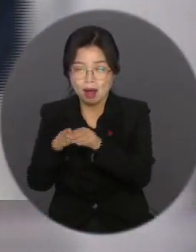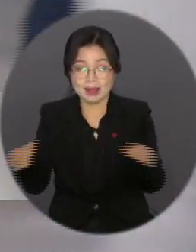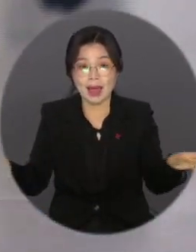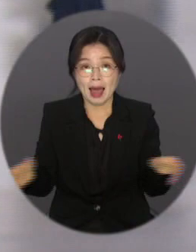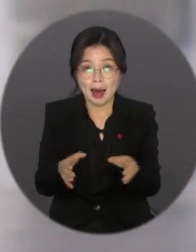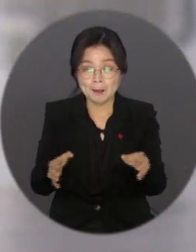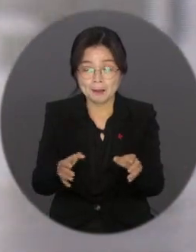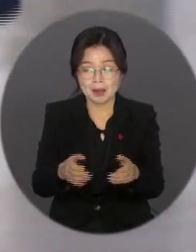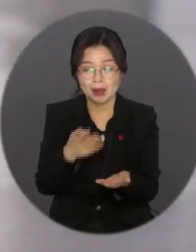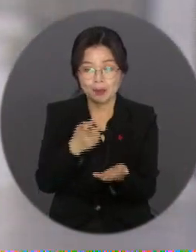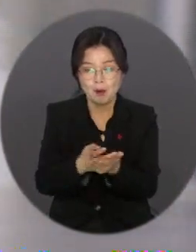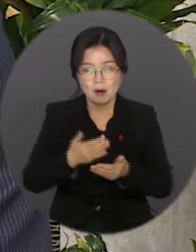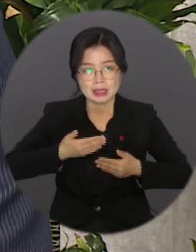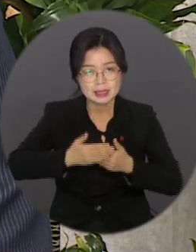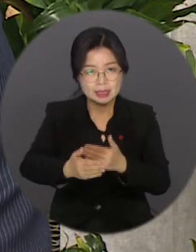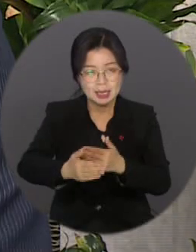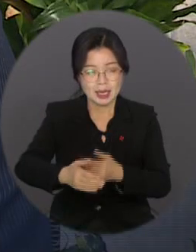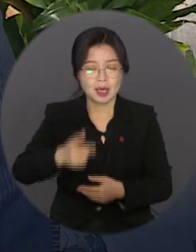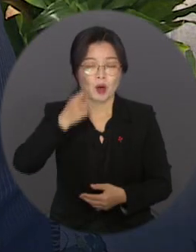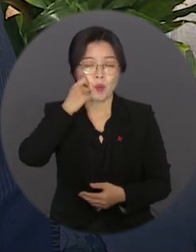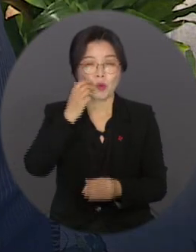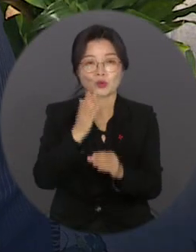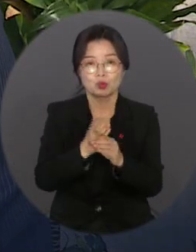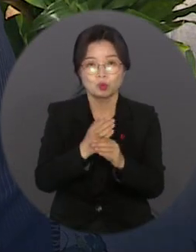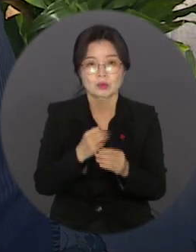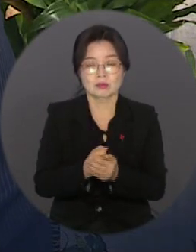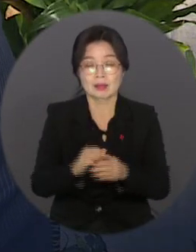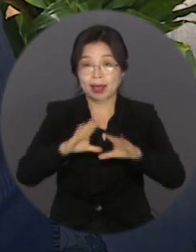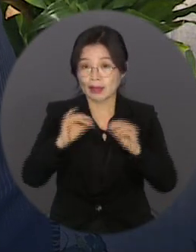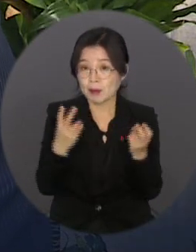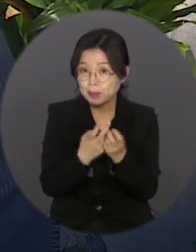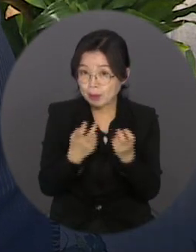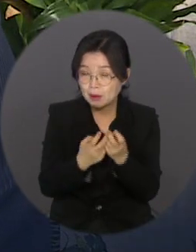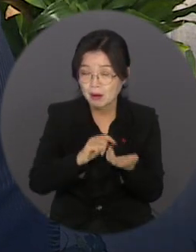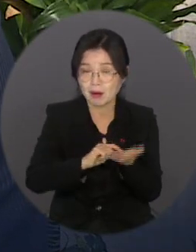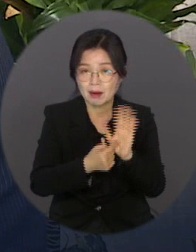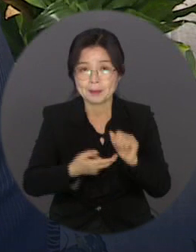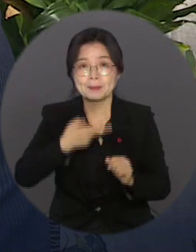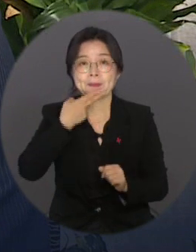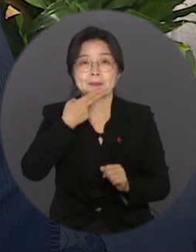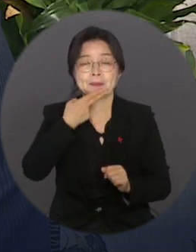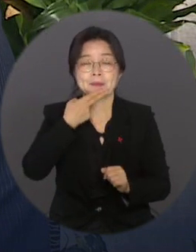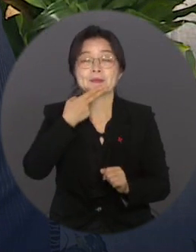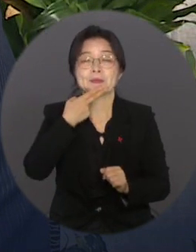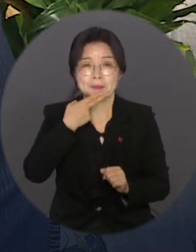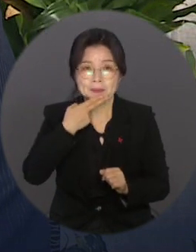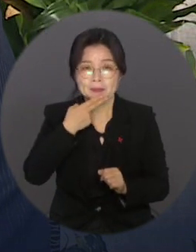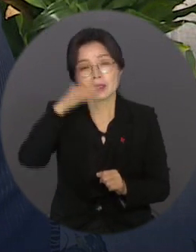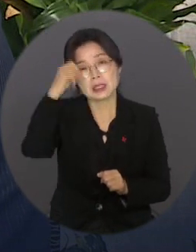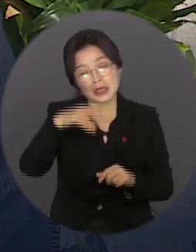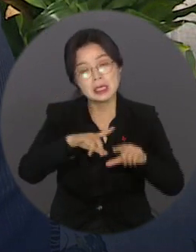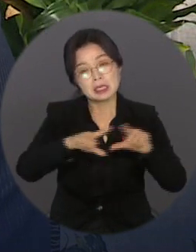개선은 시행하지 못하고 있는 형편입니다. 예방과 대안에 대한 입장 표명 자체가 없는 거잖아요. 그냥